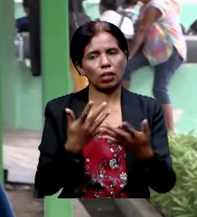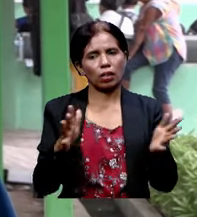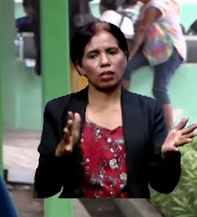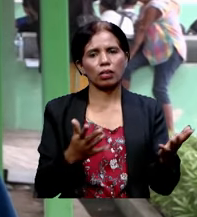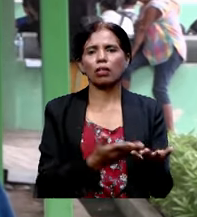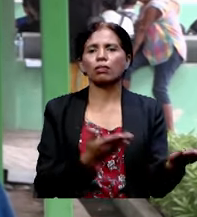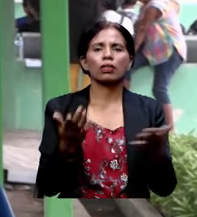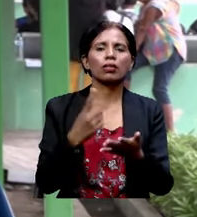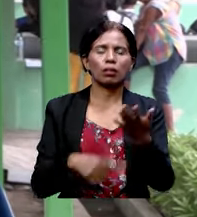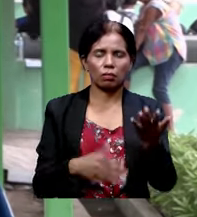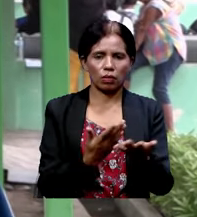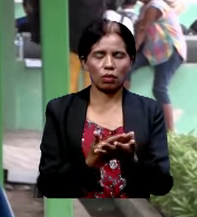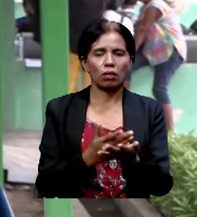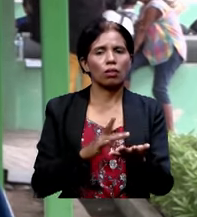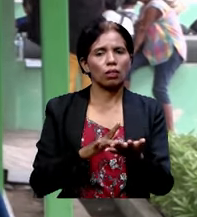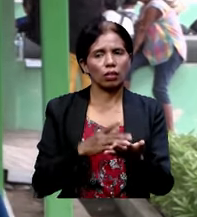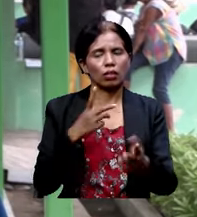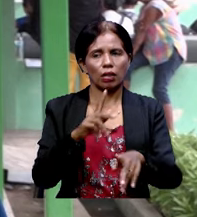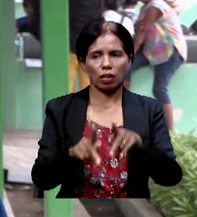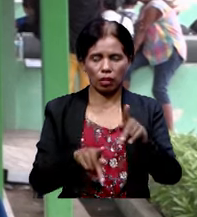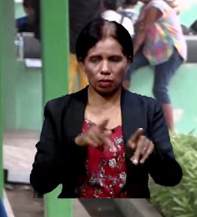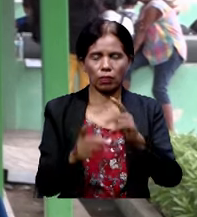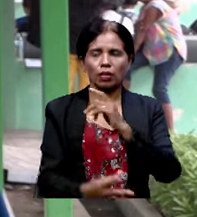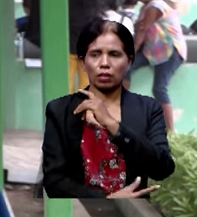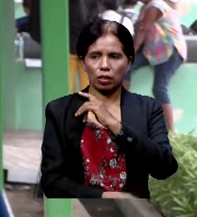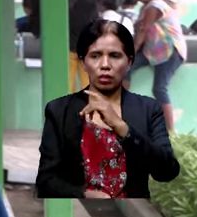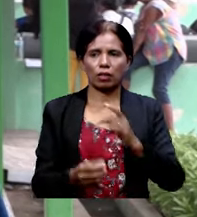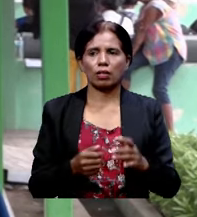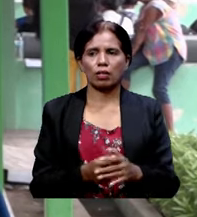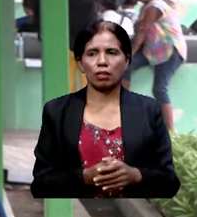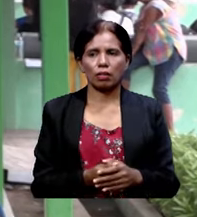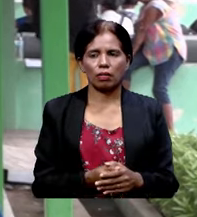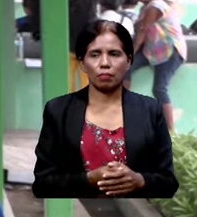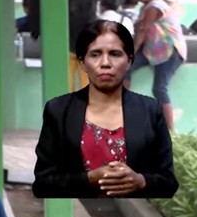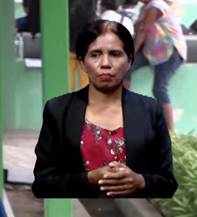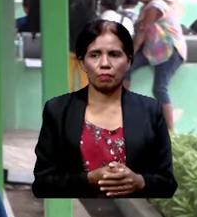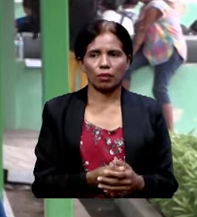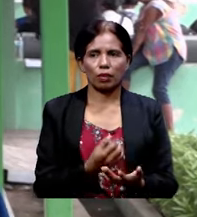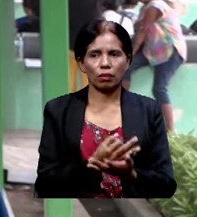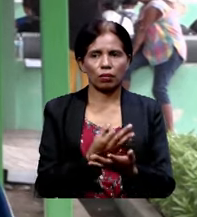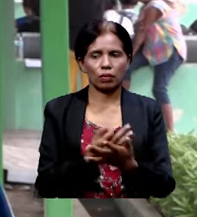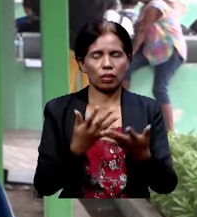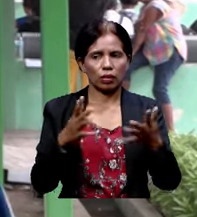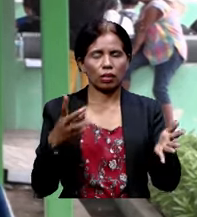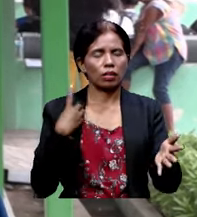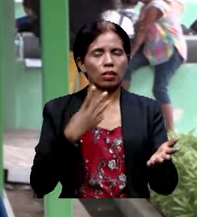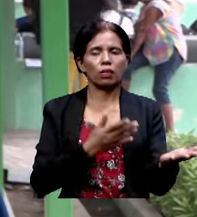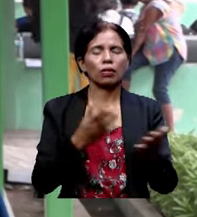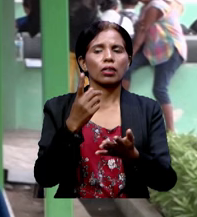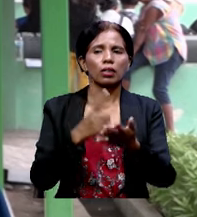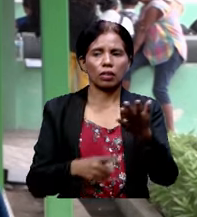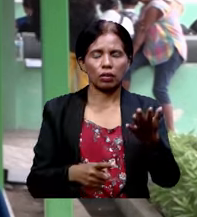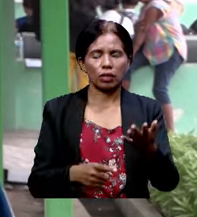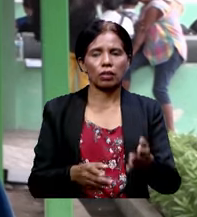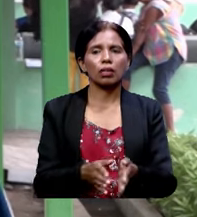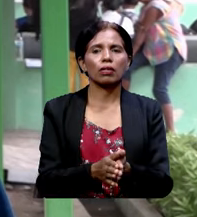sosa ita pomu ki ne ita osan laya ne ita lor sera ba sosa ita ne garantia ba